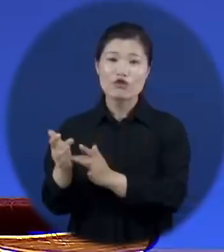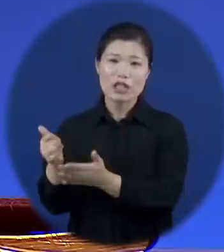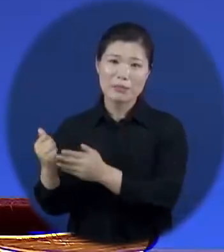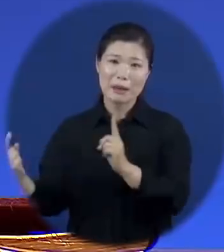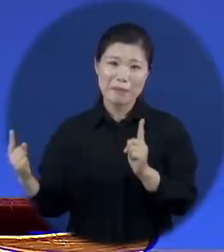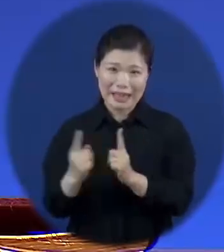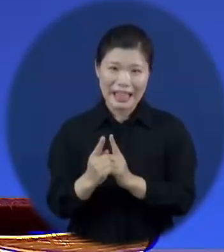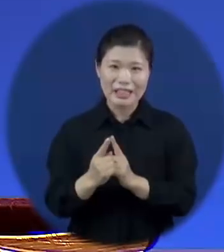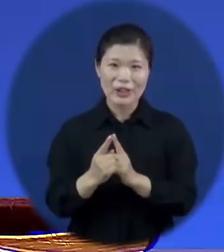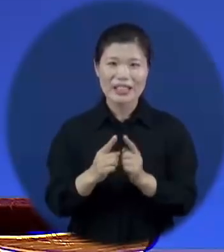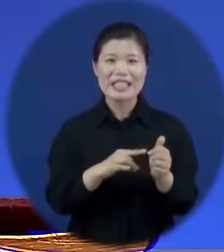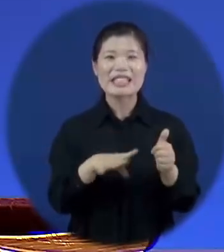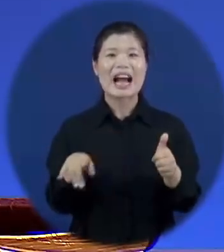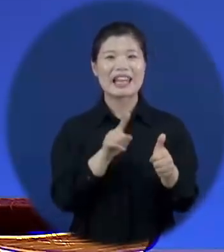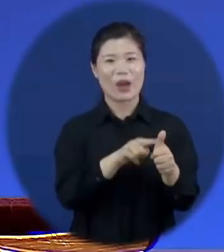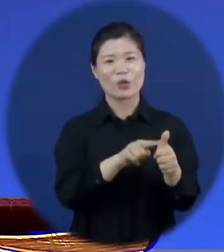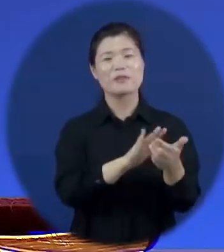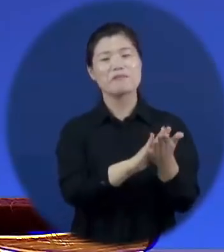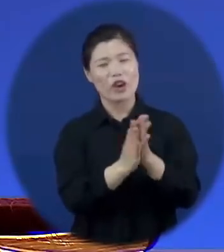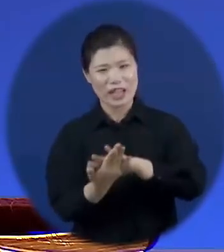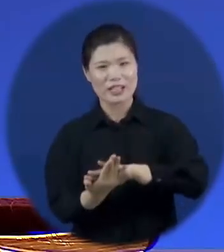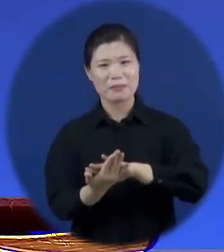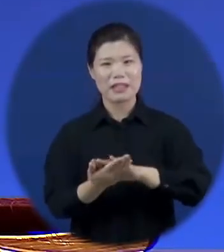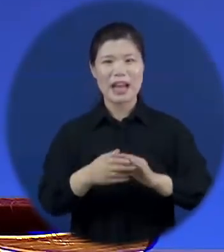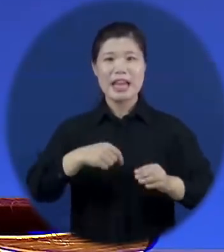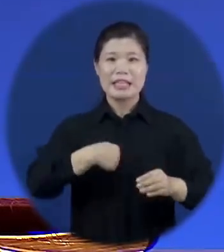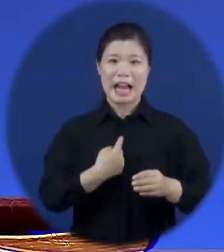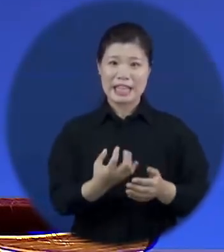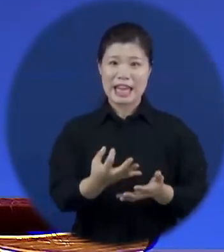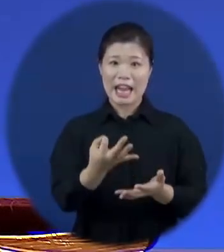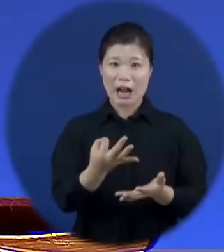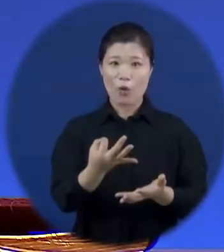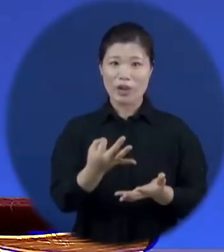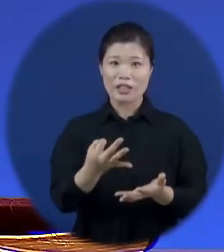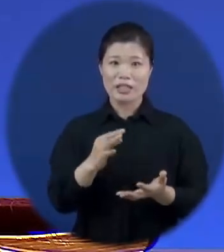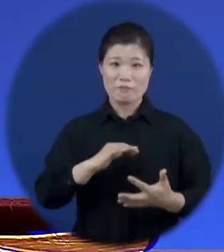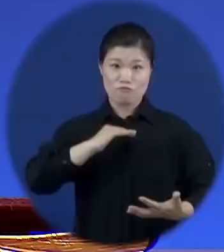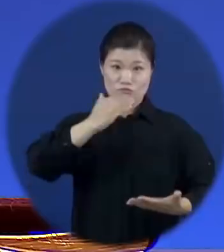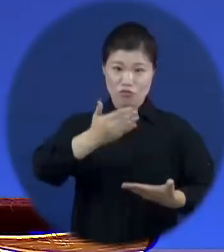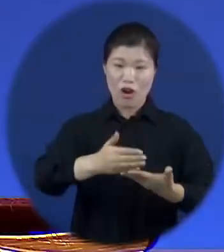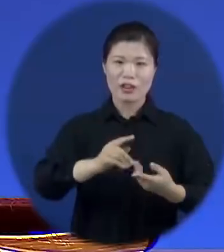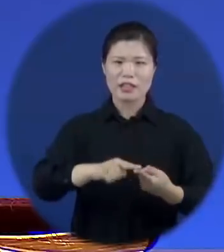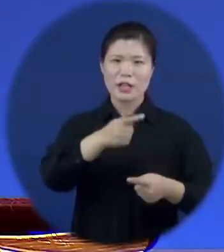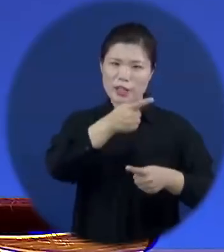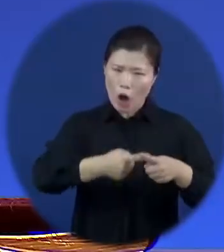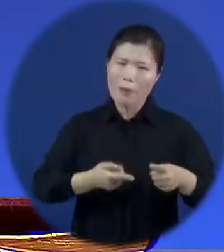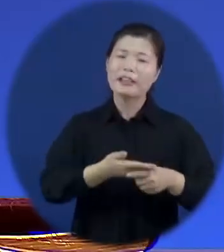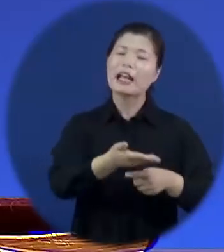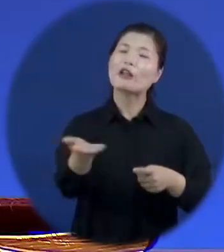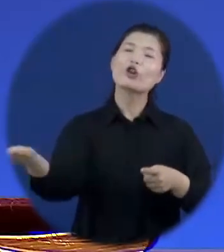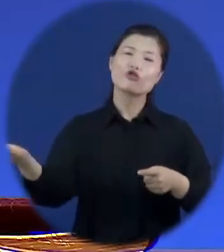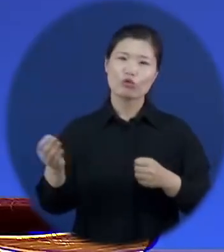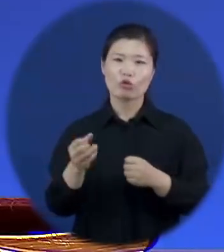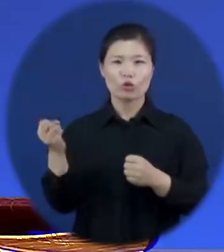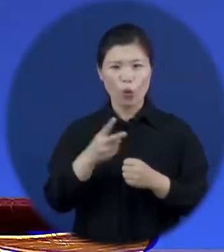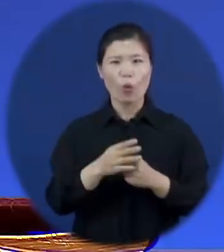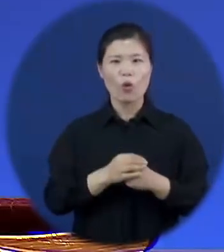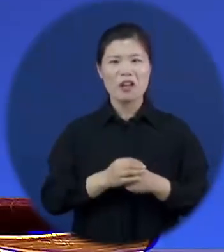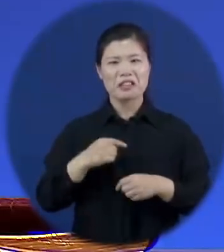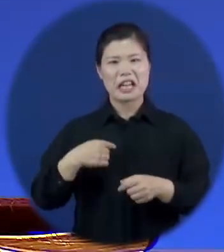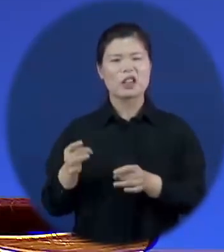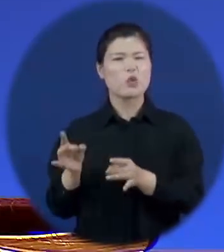예수님을 만난 삭개오는 변했습니다. 그는 그의 재산의 절반을 가난한 자들에게 나누어 주었죠. 나머지 절반의 재산